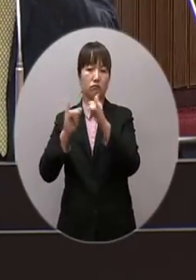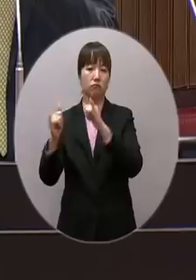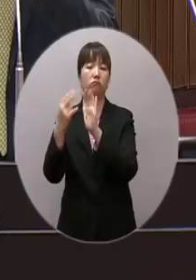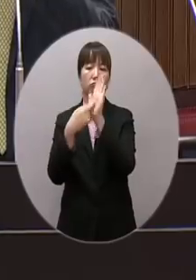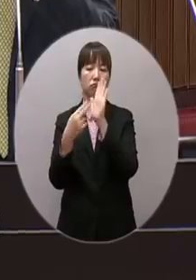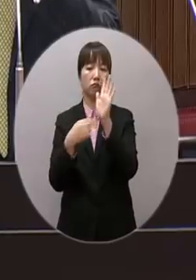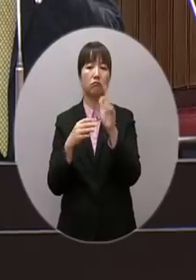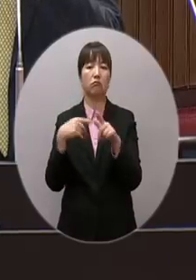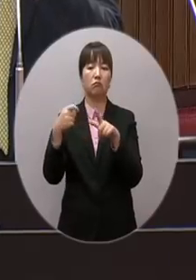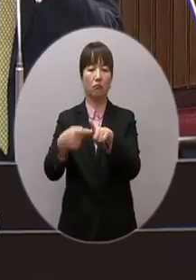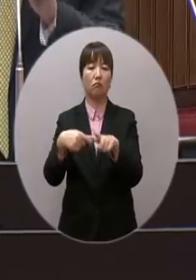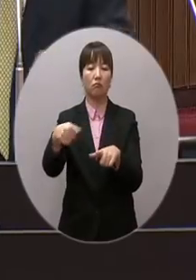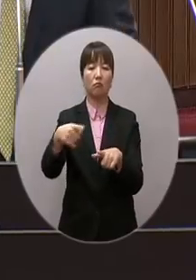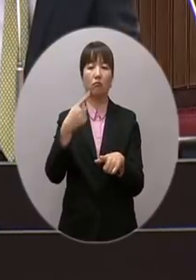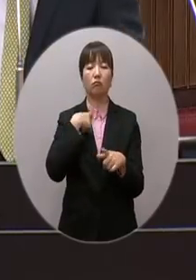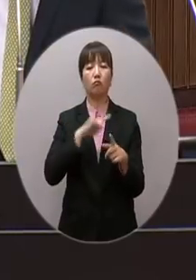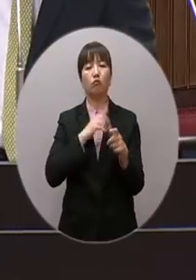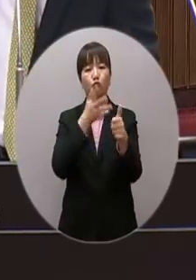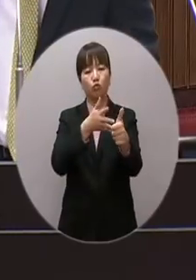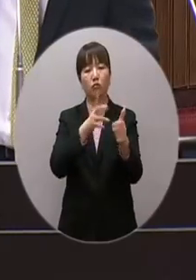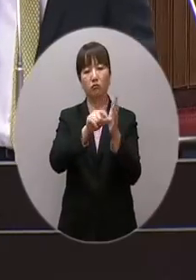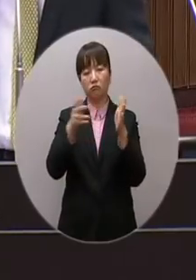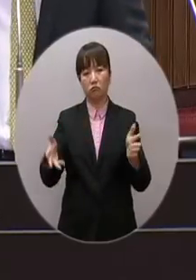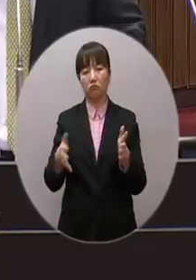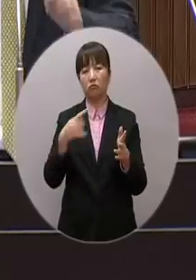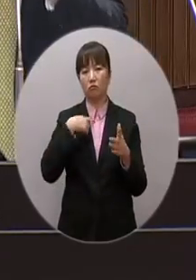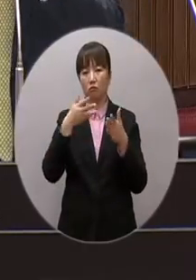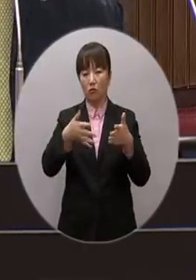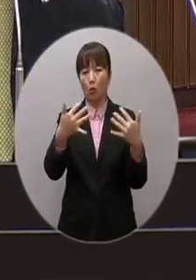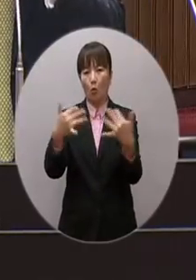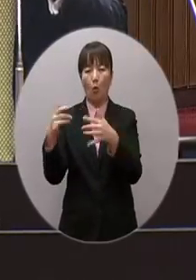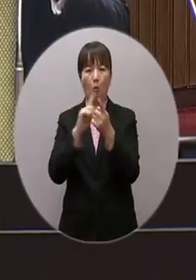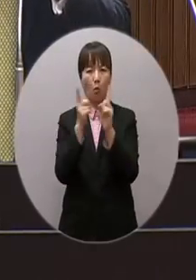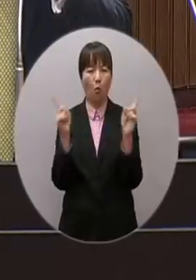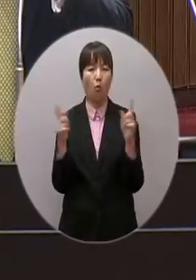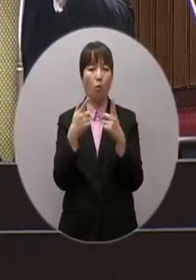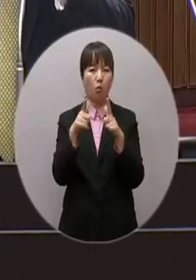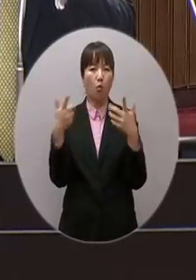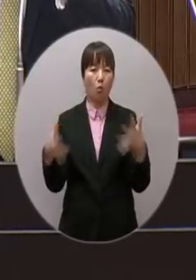大众解释。这是我质询的时间，因为今天的问题非常的多。